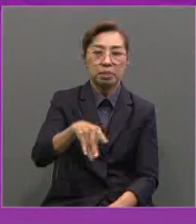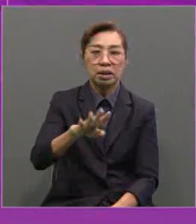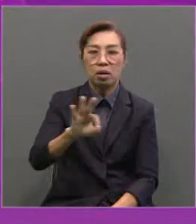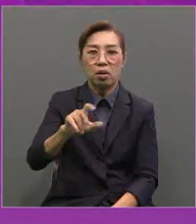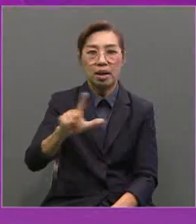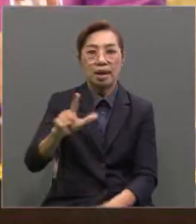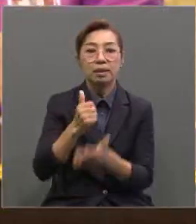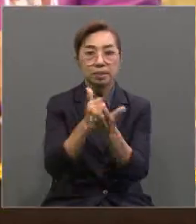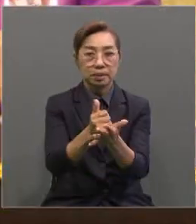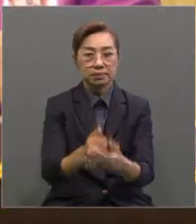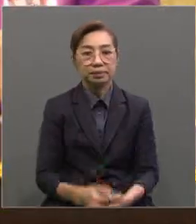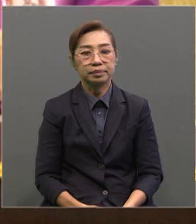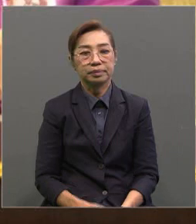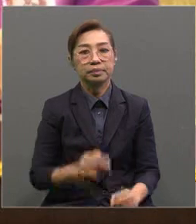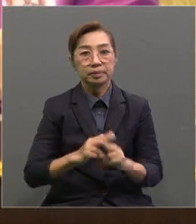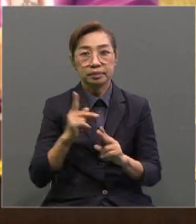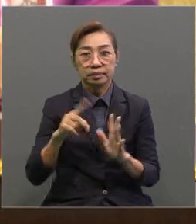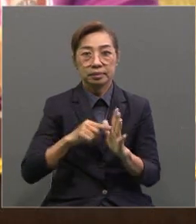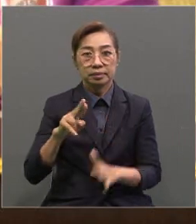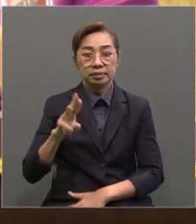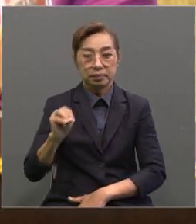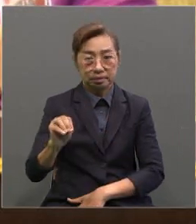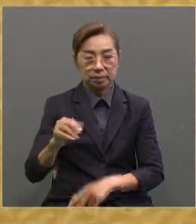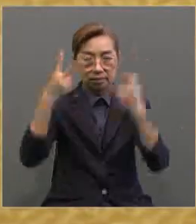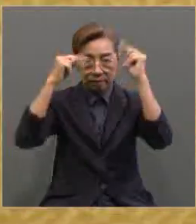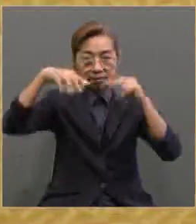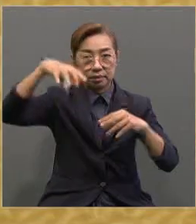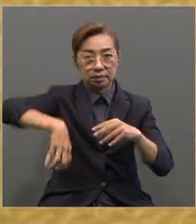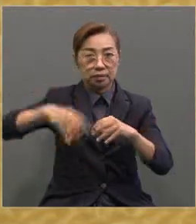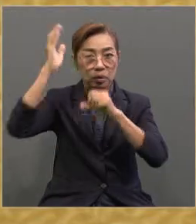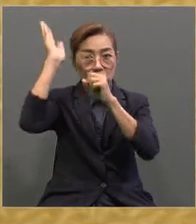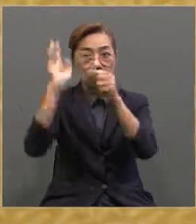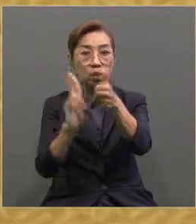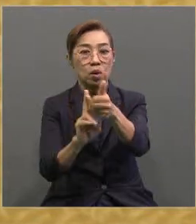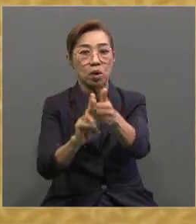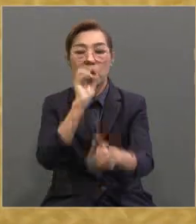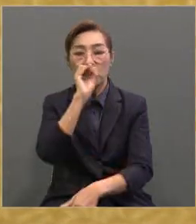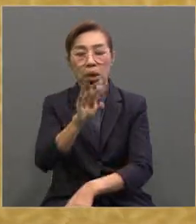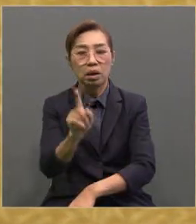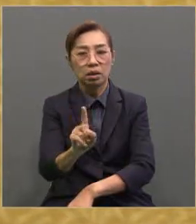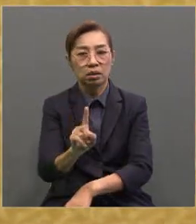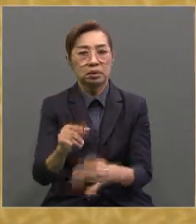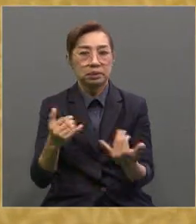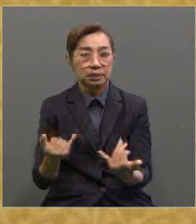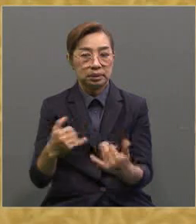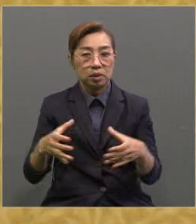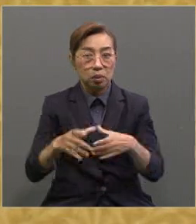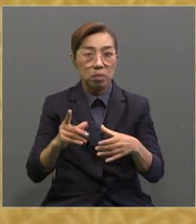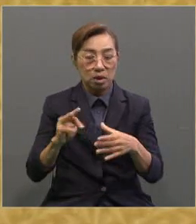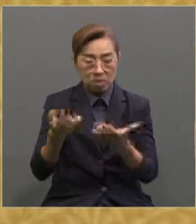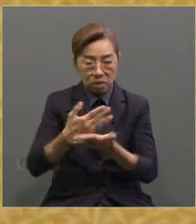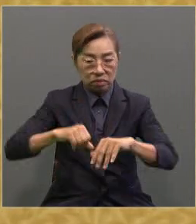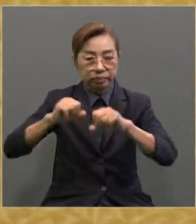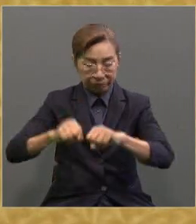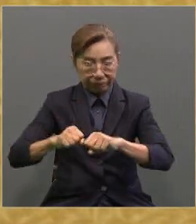ค่ะนายคารมพลพรกลางค่ะรองโฆษกประจำสำนักนายกรัฐมนตรีก็ออกมาเปิดเผยบอกนะคะว่าคณะรัฐมนตรีได้มี